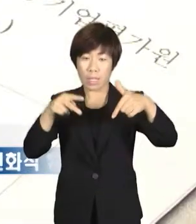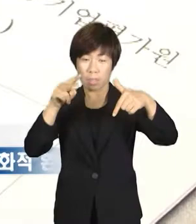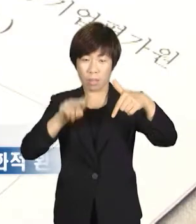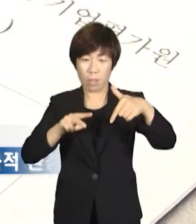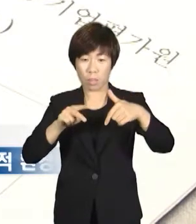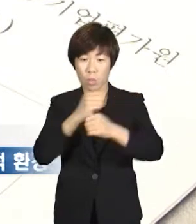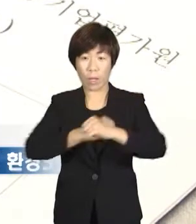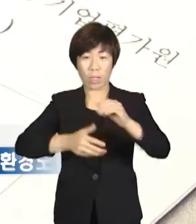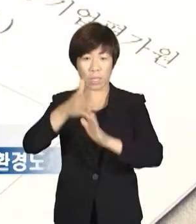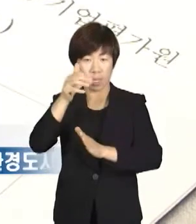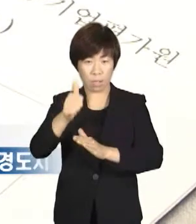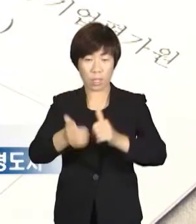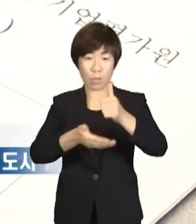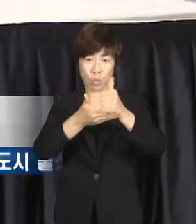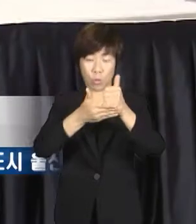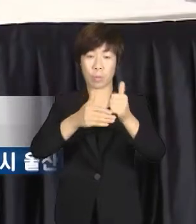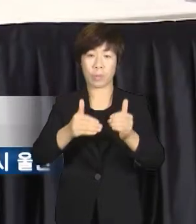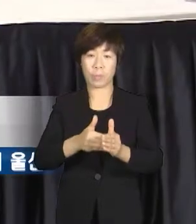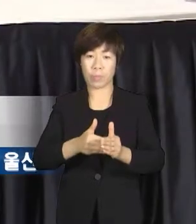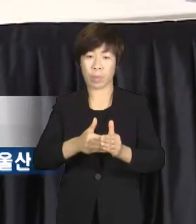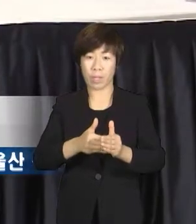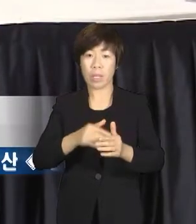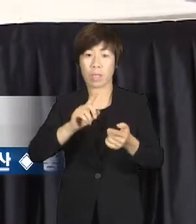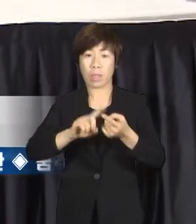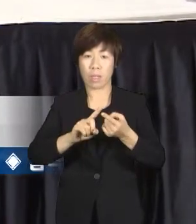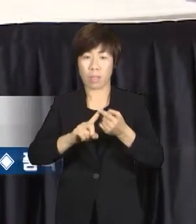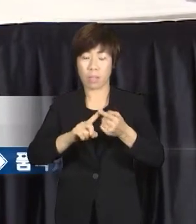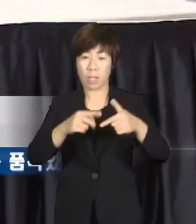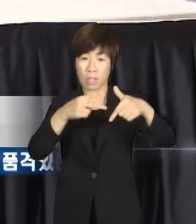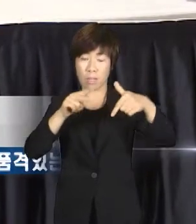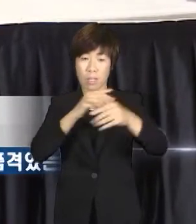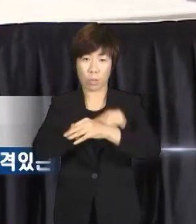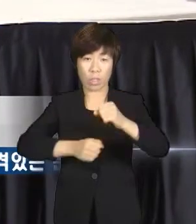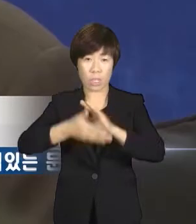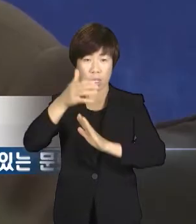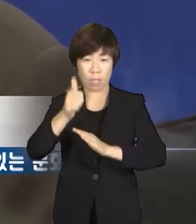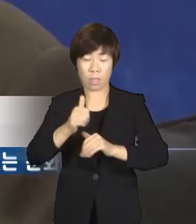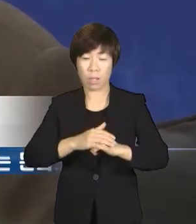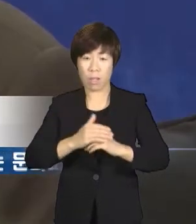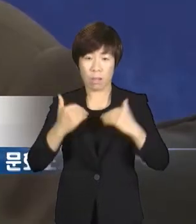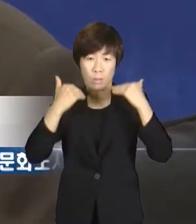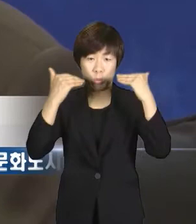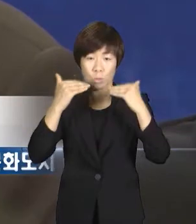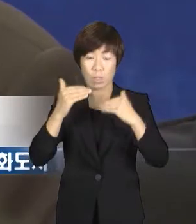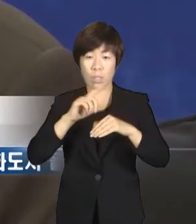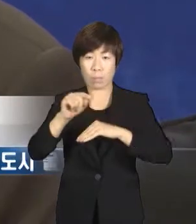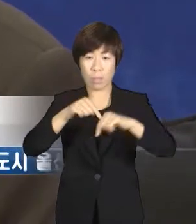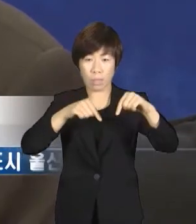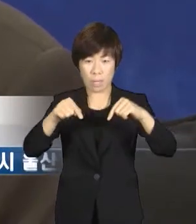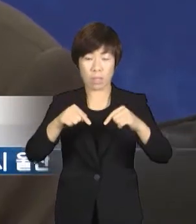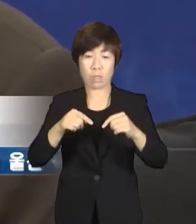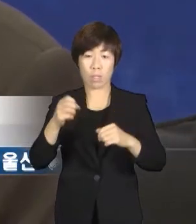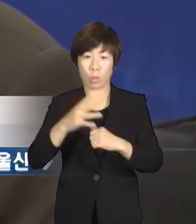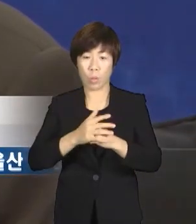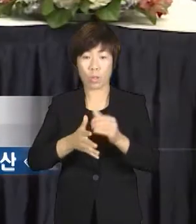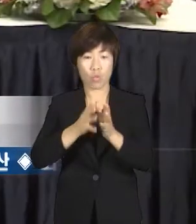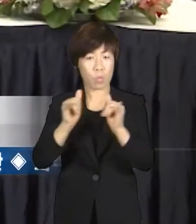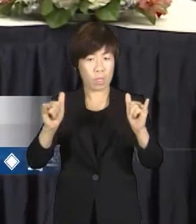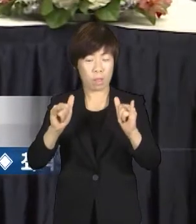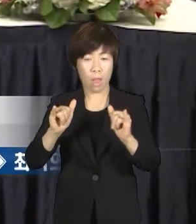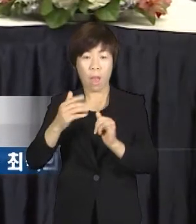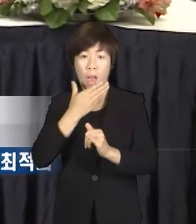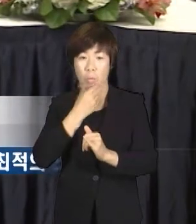인천광역시장이 추대됐습니다. 이에 유정복 인천광역시장은 성숙한 지방자치와 주민 행복 제고를 위해 노력할